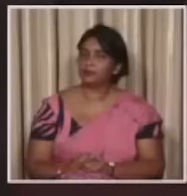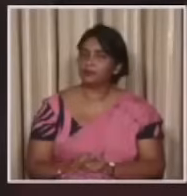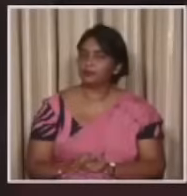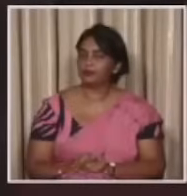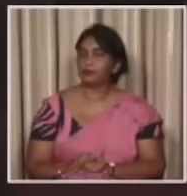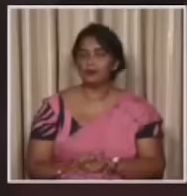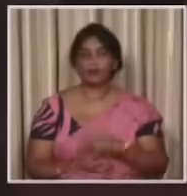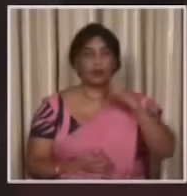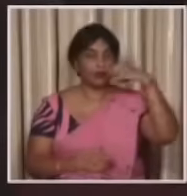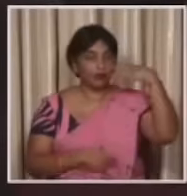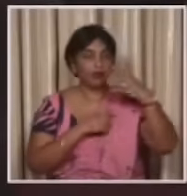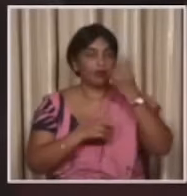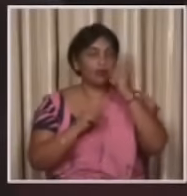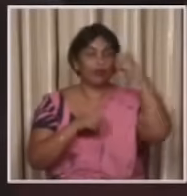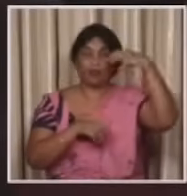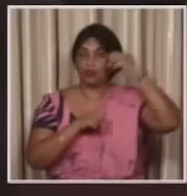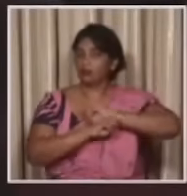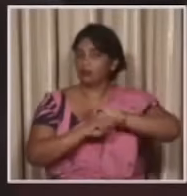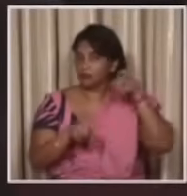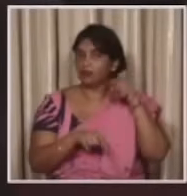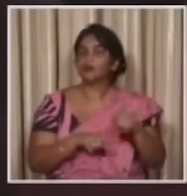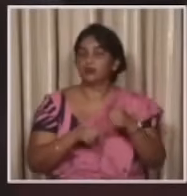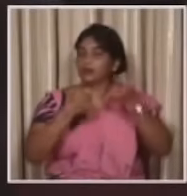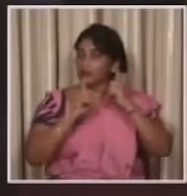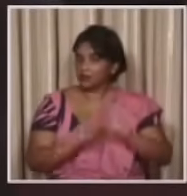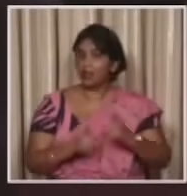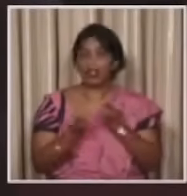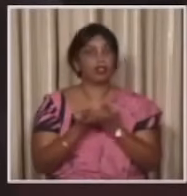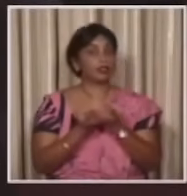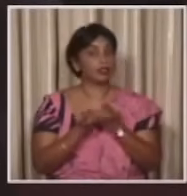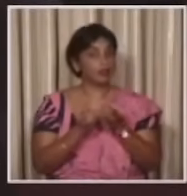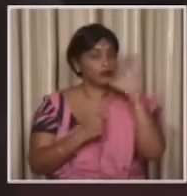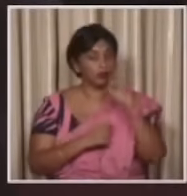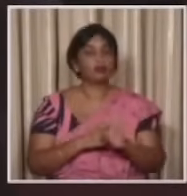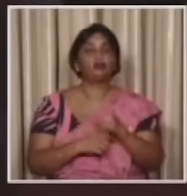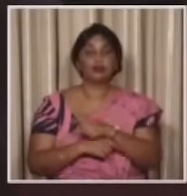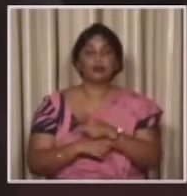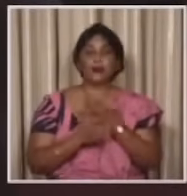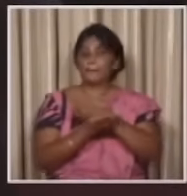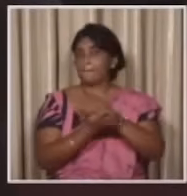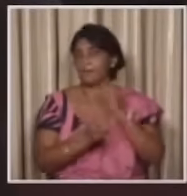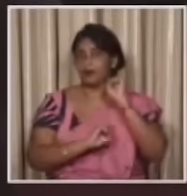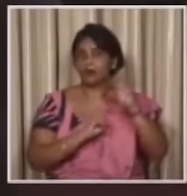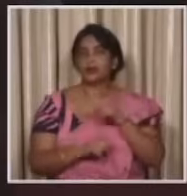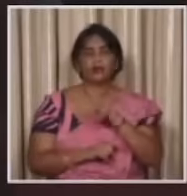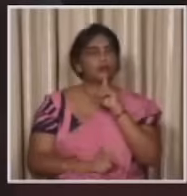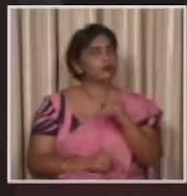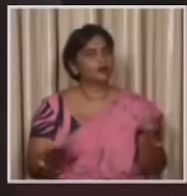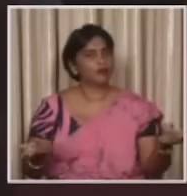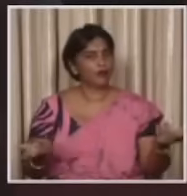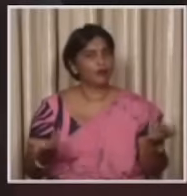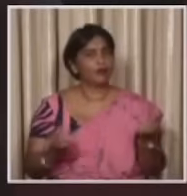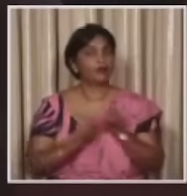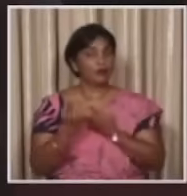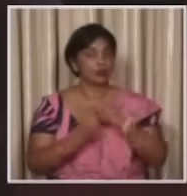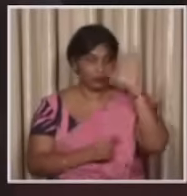ජනනය සම්ප්‍රේෂණය බෙදාහරීම වෙන් කරන්න, ඊළඟට ඒකට තරඟකාරීත්වයක් ගේන්න ජනනයට සහ බෙදාහැරීමට. මොකද්ද මේ කියන්නේ?